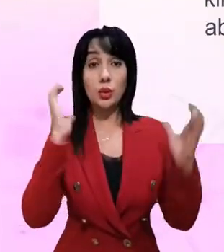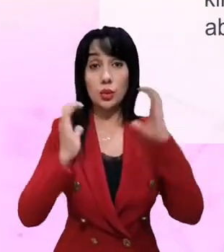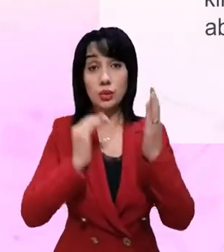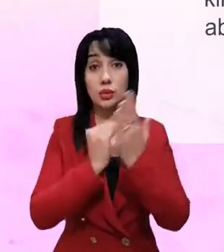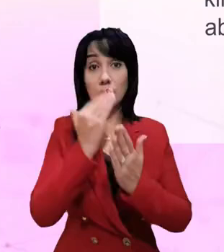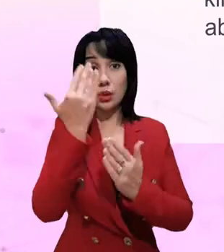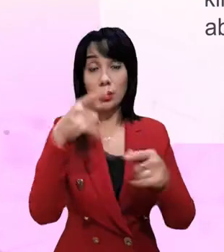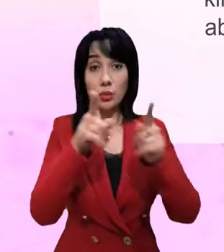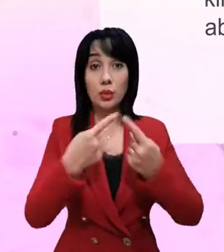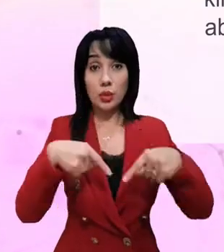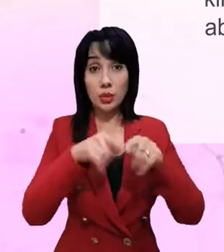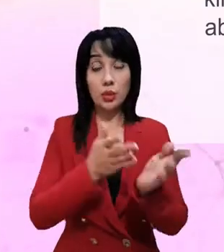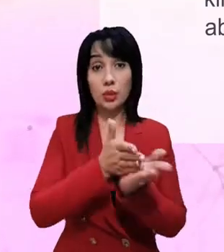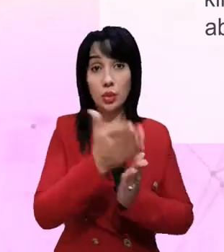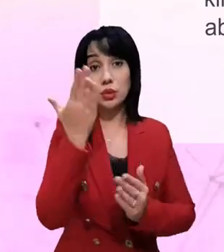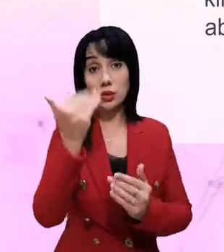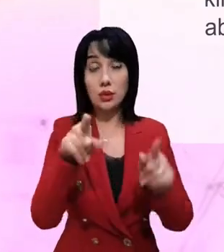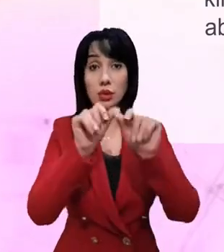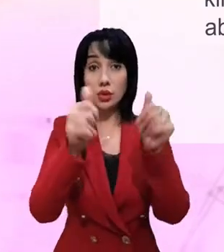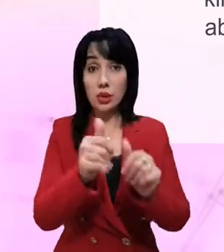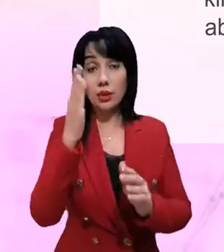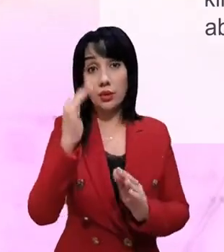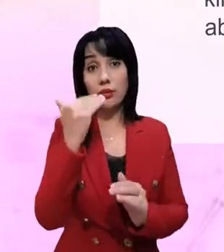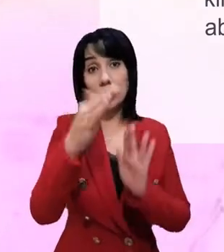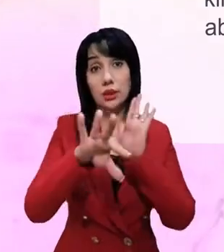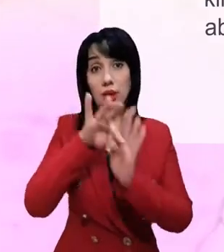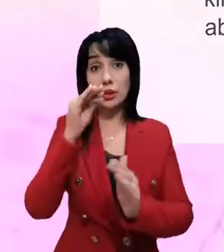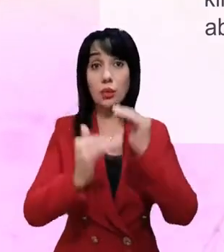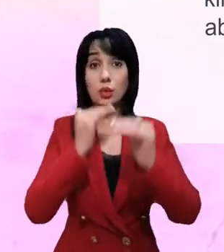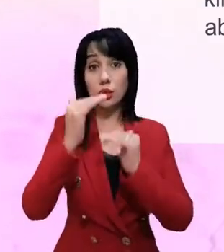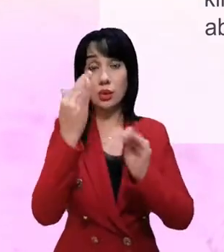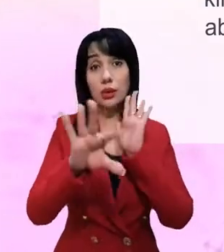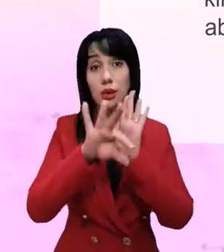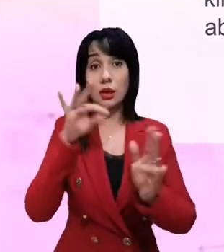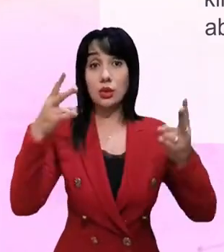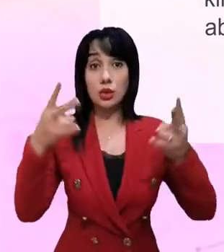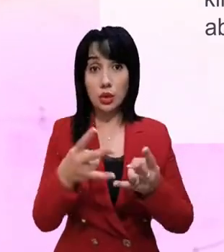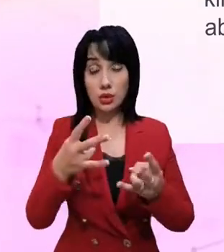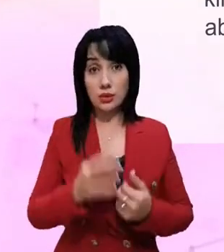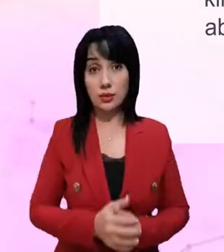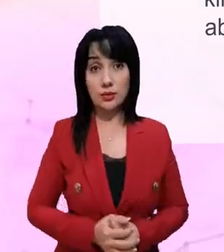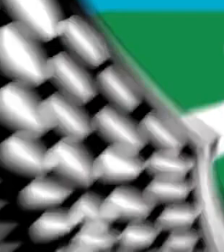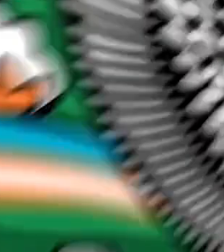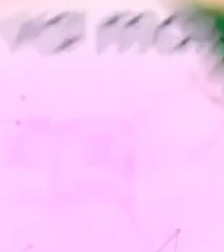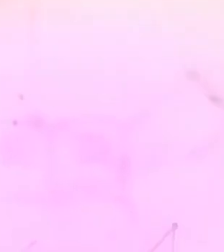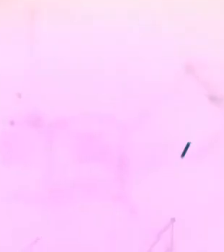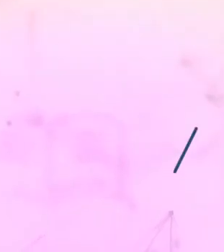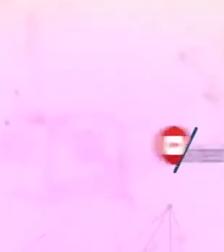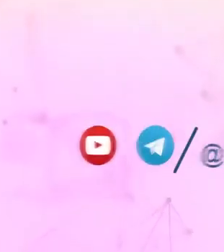kun ichida oliy ta'lim tashkiloti, ta'lim yo'nalishi, ta'lim shakli va tanlov ustuvorligini tanlashi